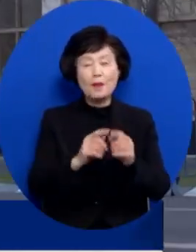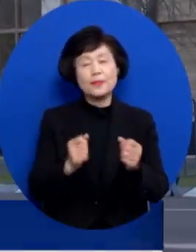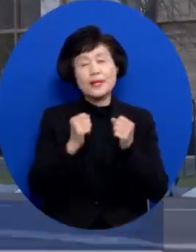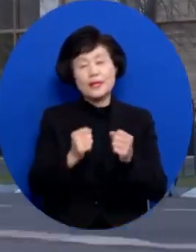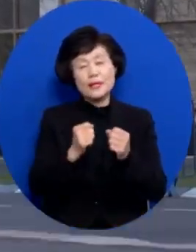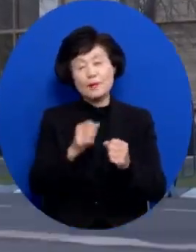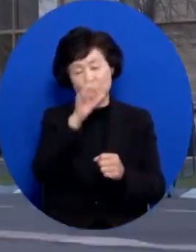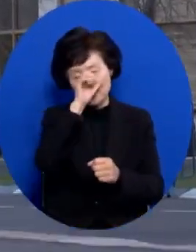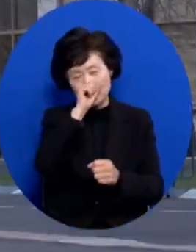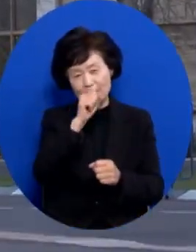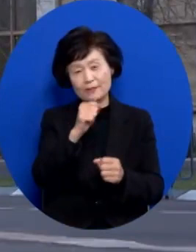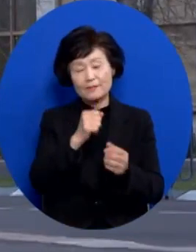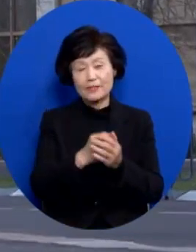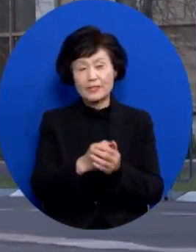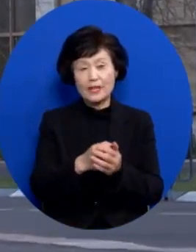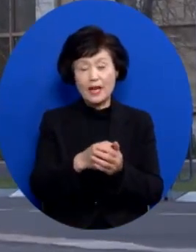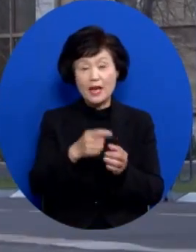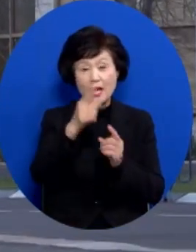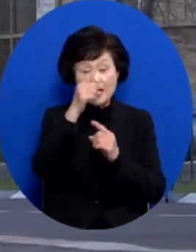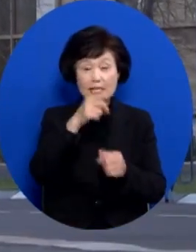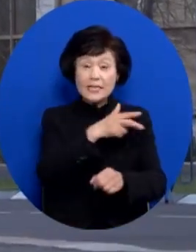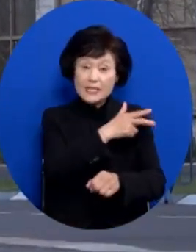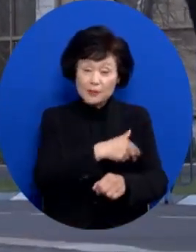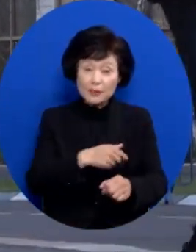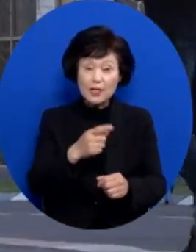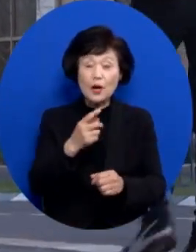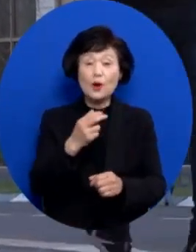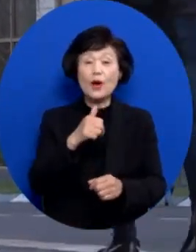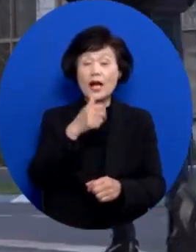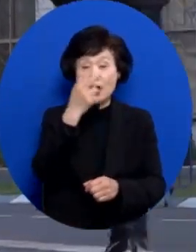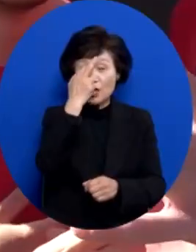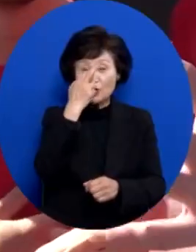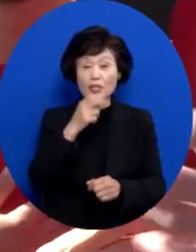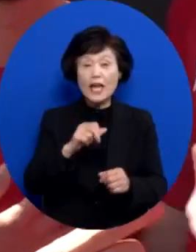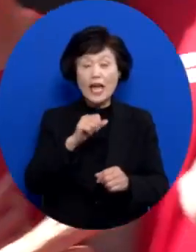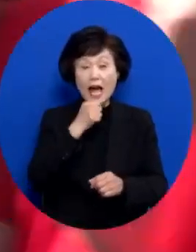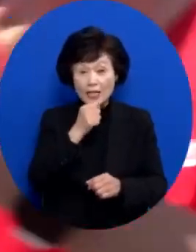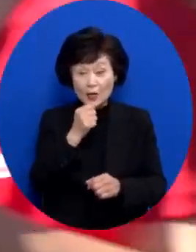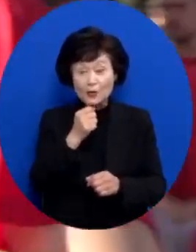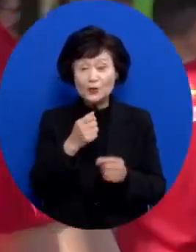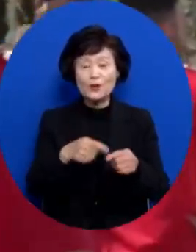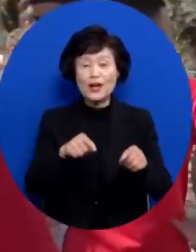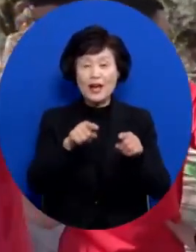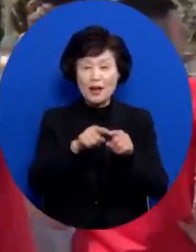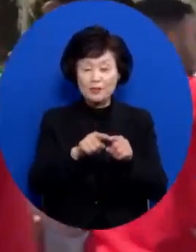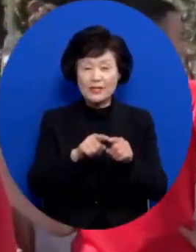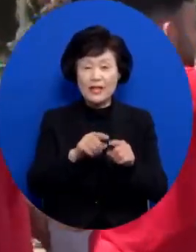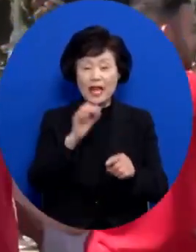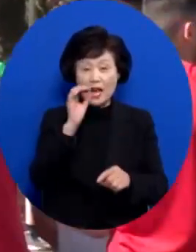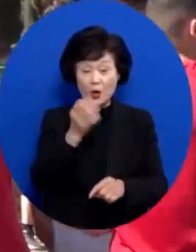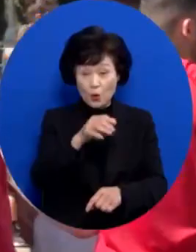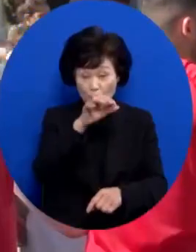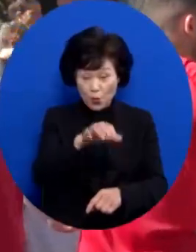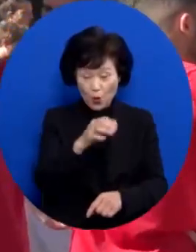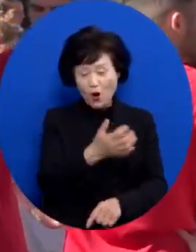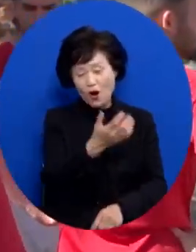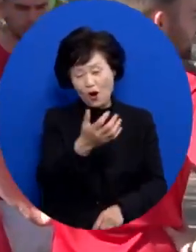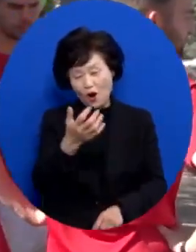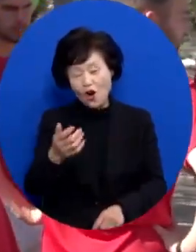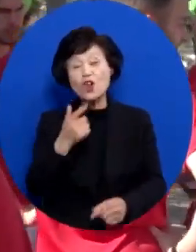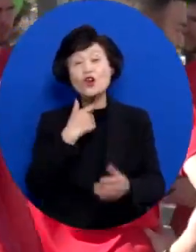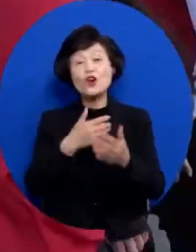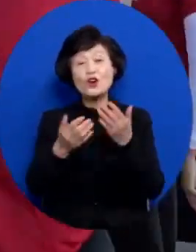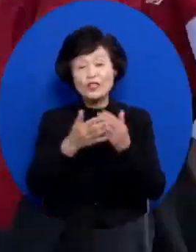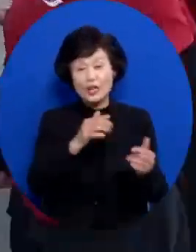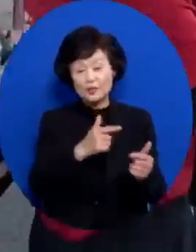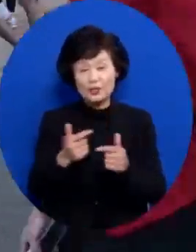했습니다. 이성미 집사와 최윤영 아나운서의 예루살렘 마라톤 도전과 성지순례, 이스라엘 문화 체험기는